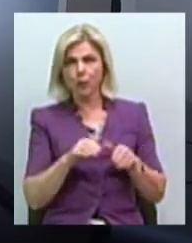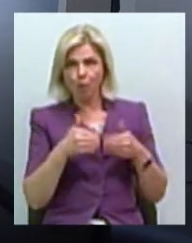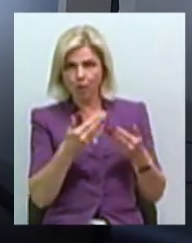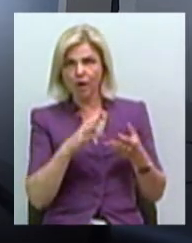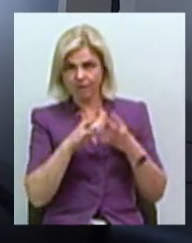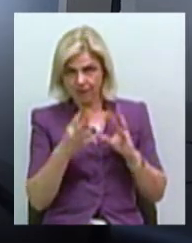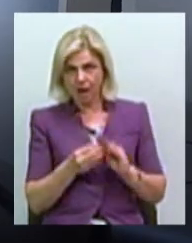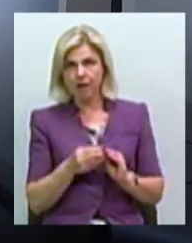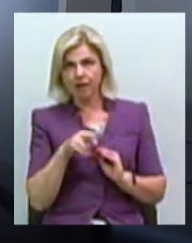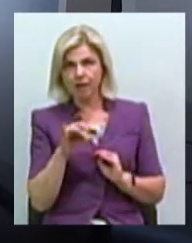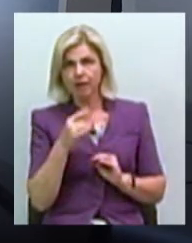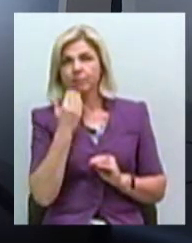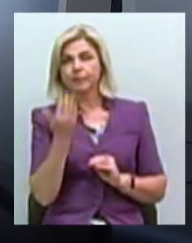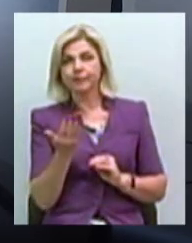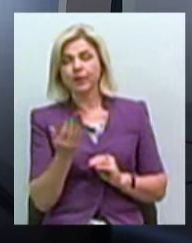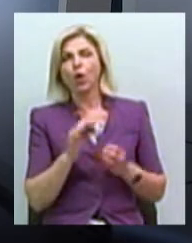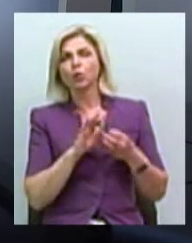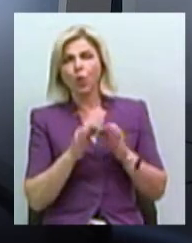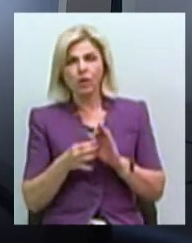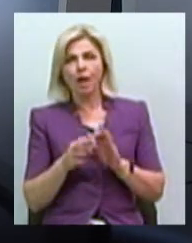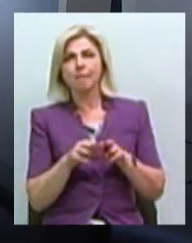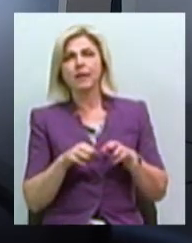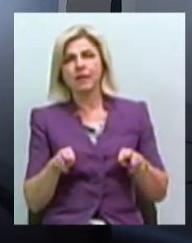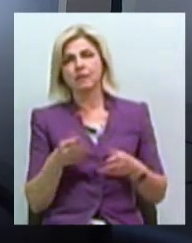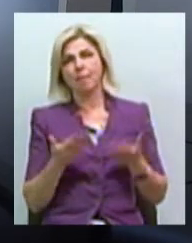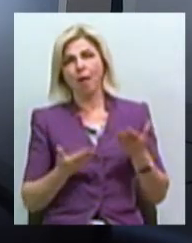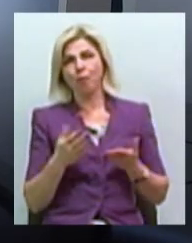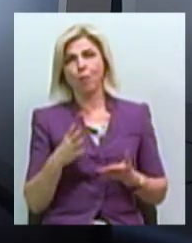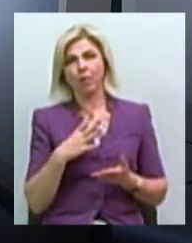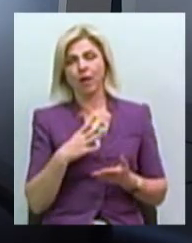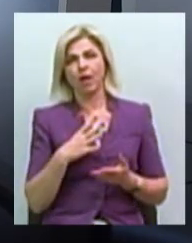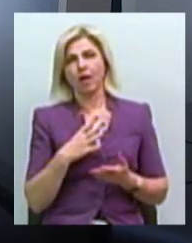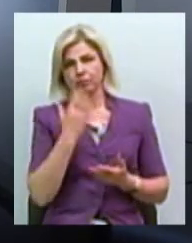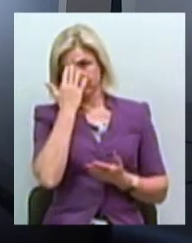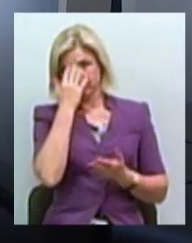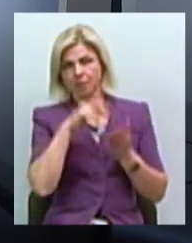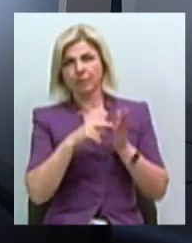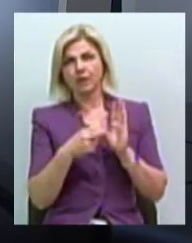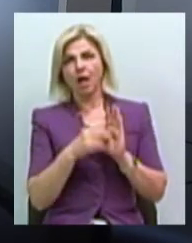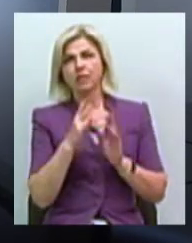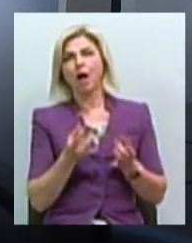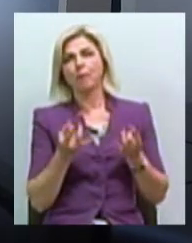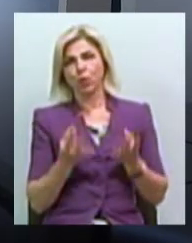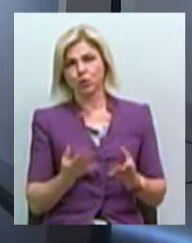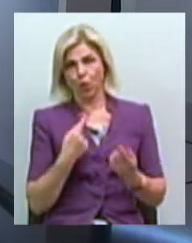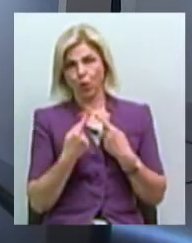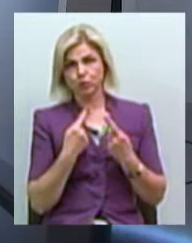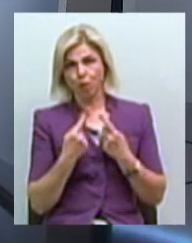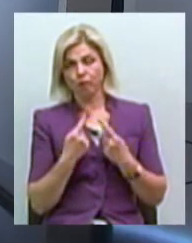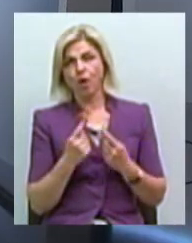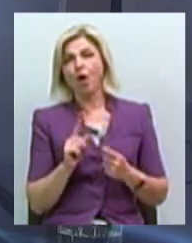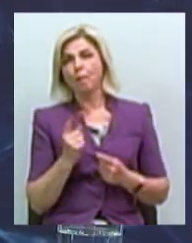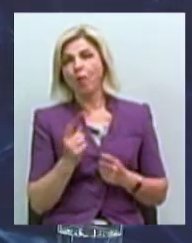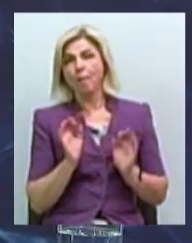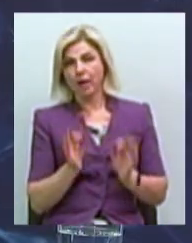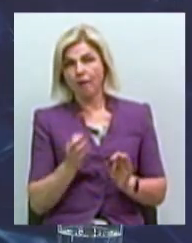чи... Докладніше, міністр, мабуть, був налаштований на більш просту розмову, тому що, правда, коли ми